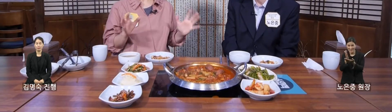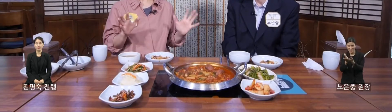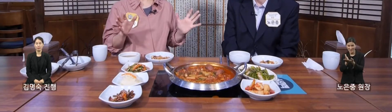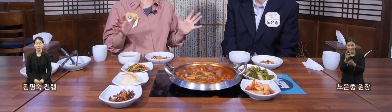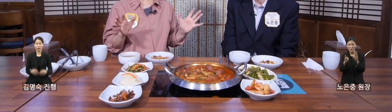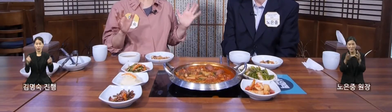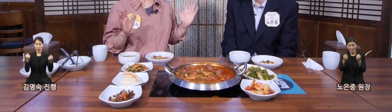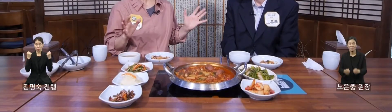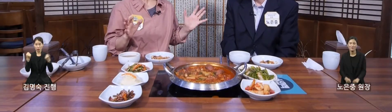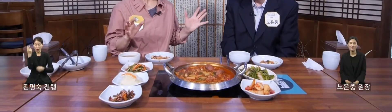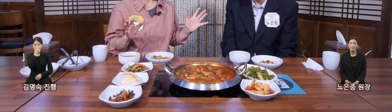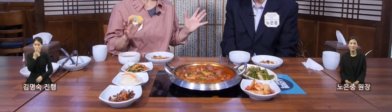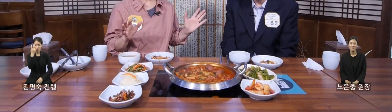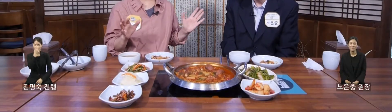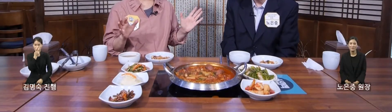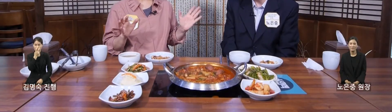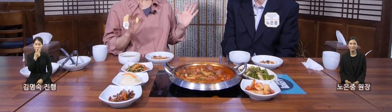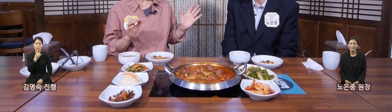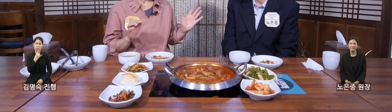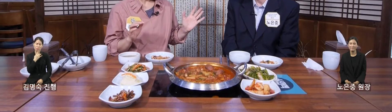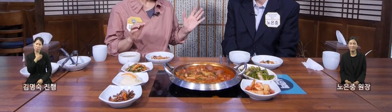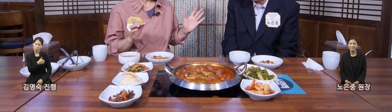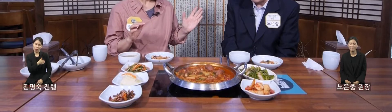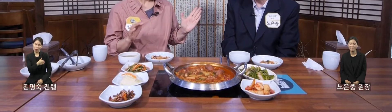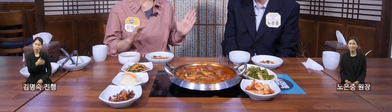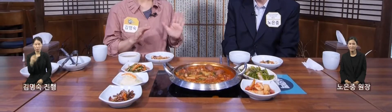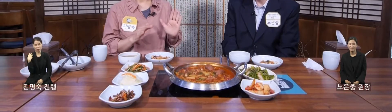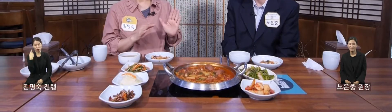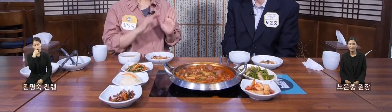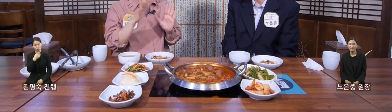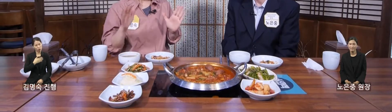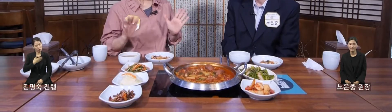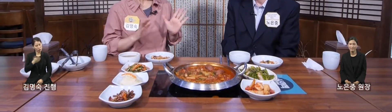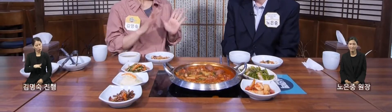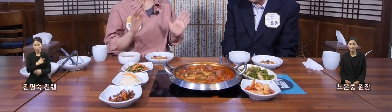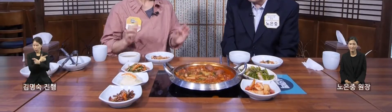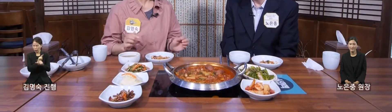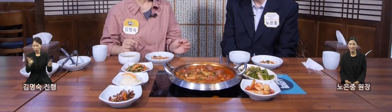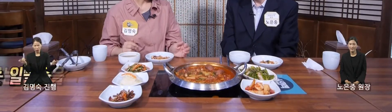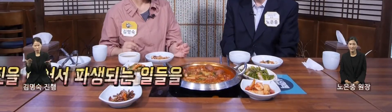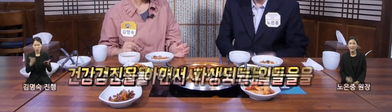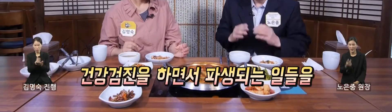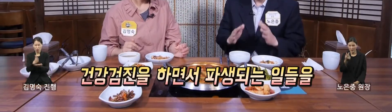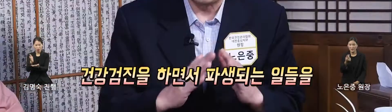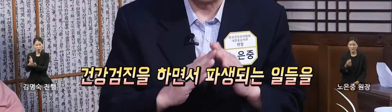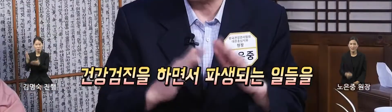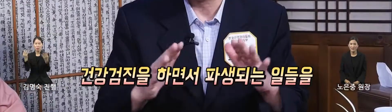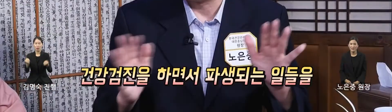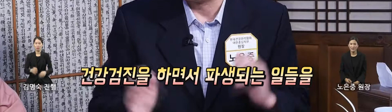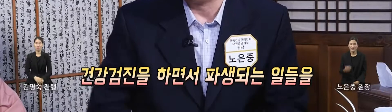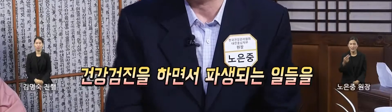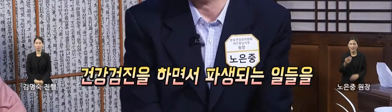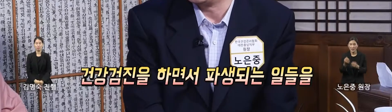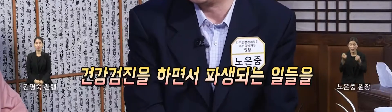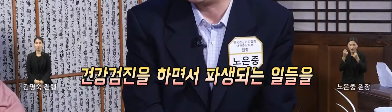그러니까 건강 검진 쪽 일만 하시는 줄 알았더니 다양한 일들을 하고 계시네요. 건강 검진 하면서 이제